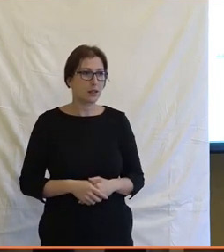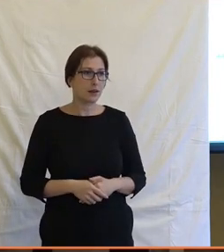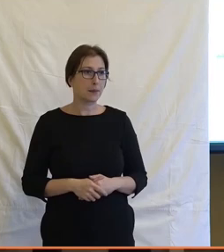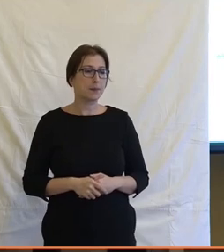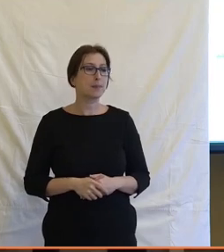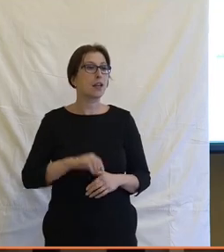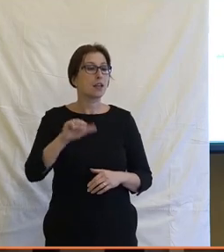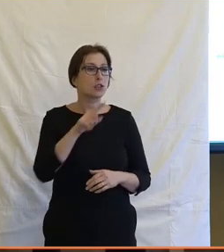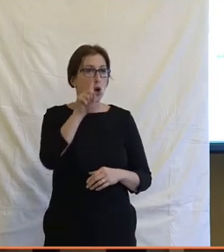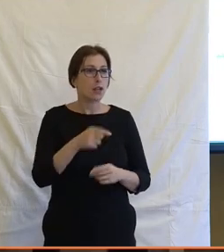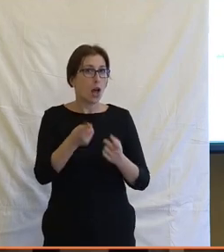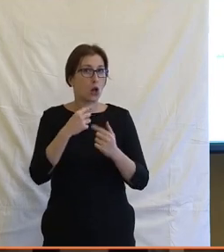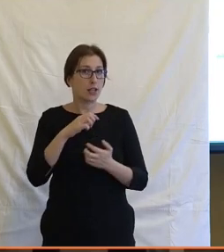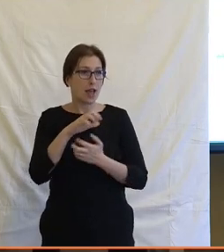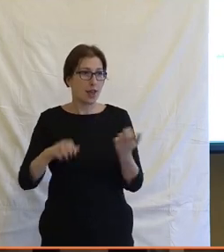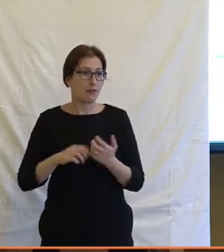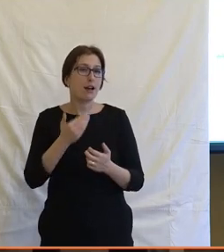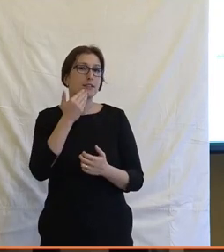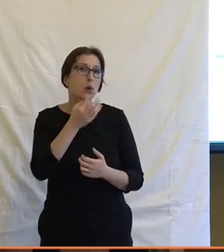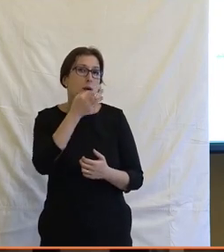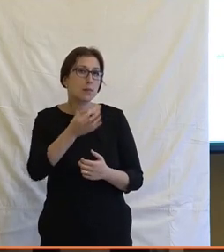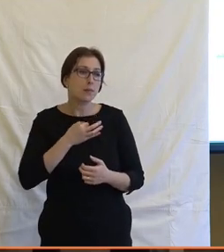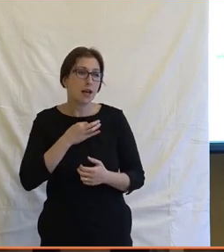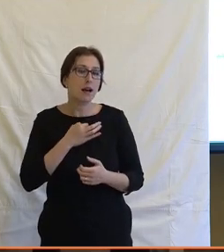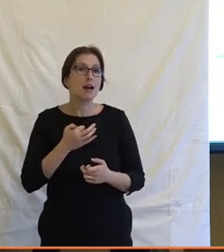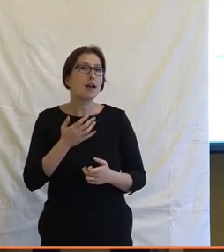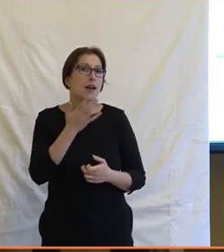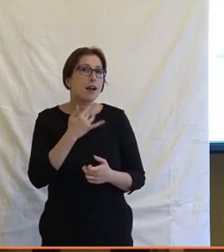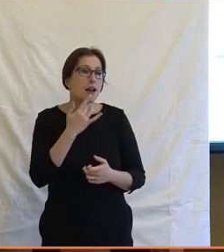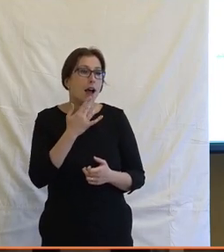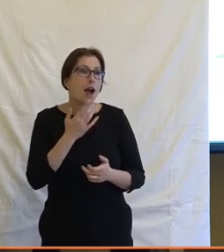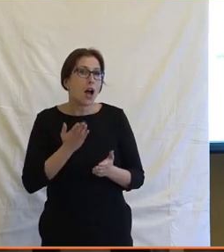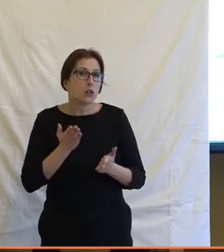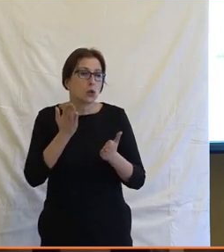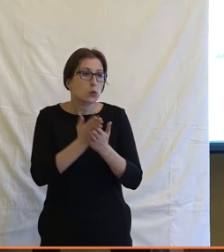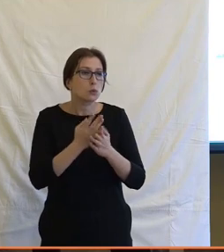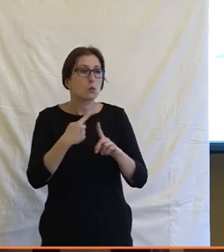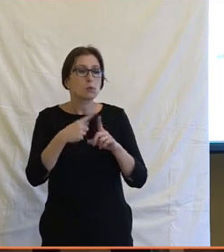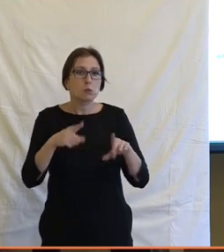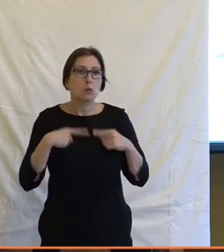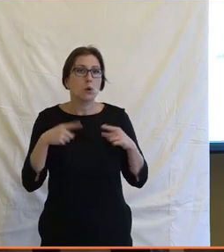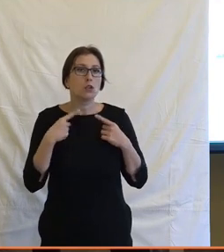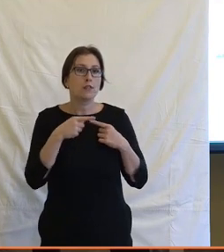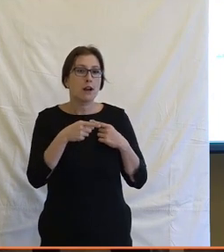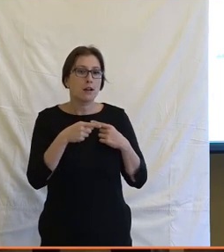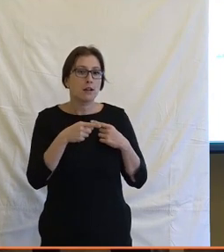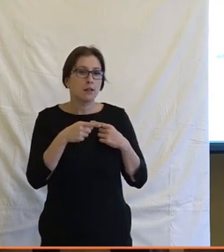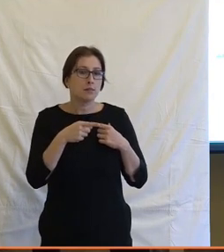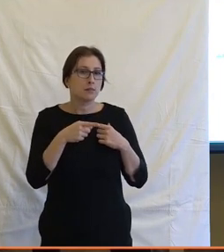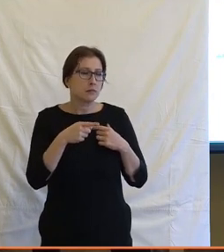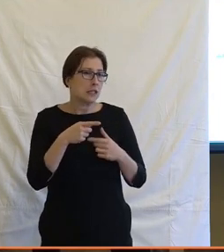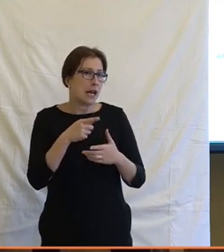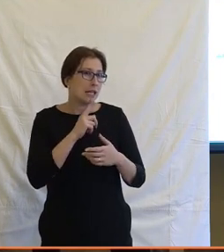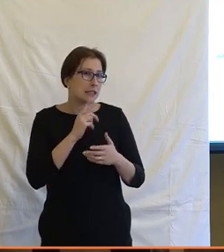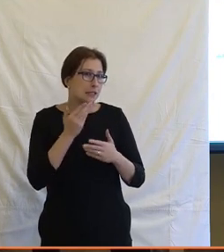tady máme další otázku od Evy. Děkujeme, že se ptáte na Slido. Jak je na tom s dostupností a používáním těchto nástrojů, typla